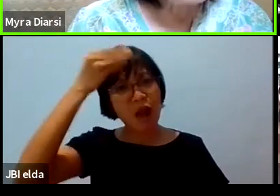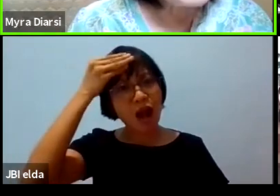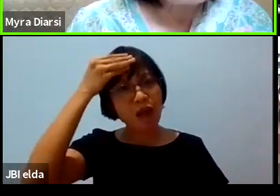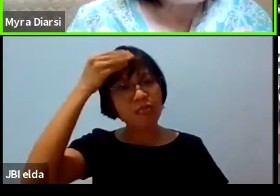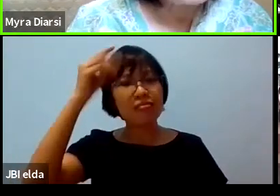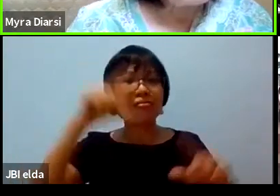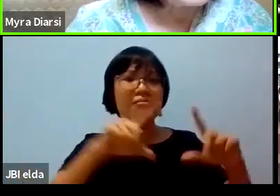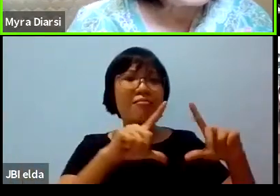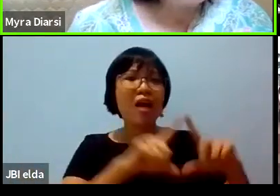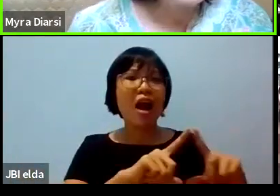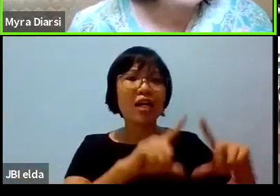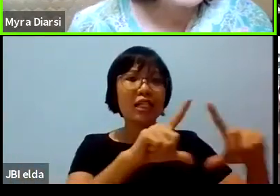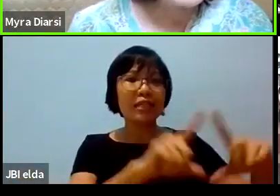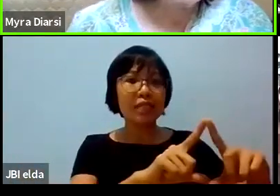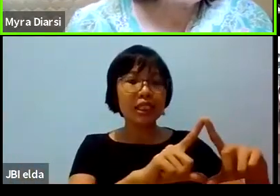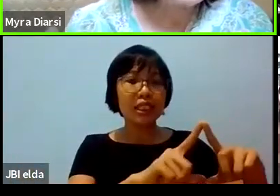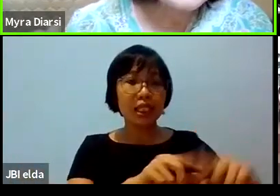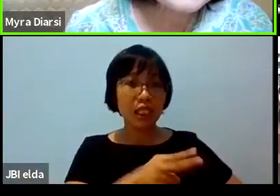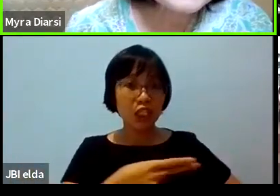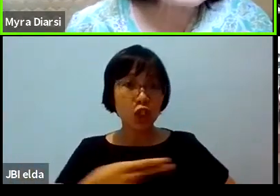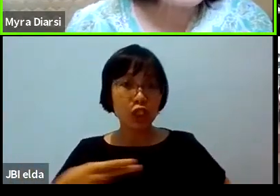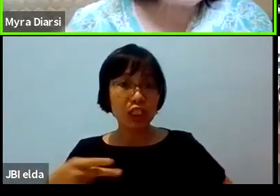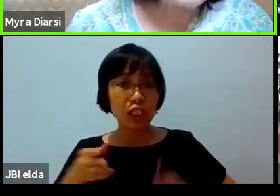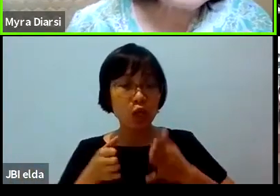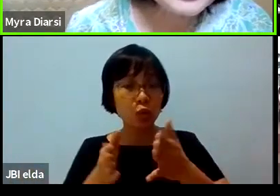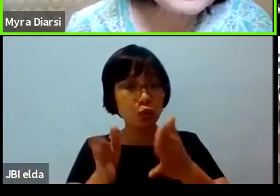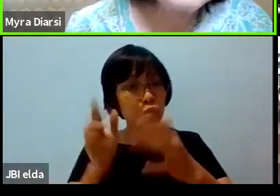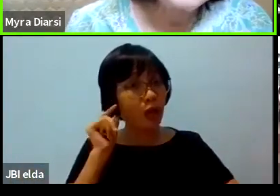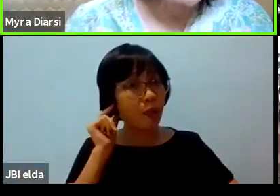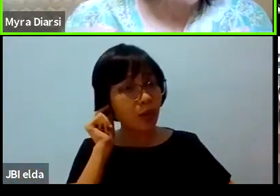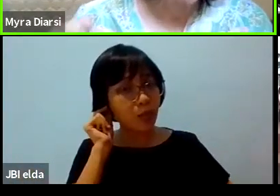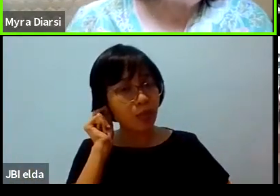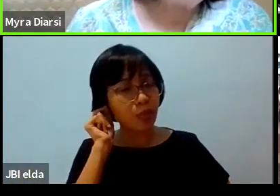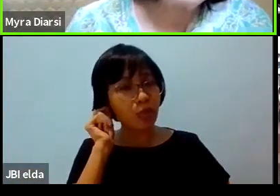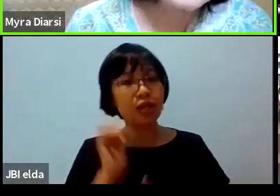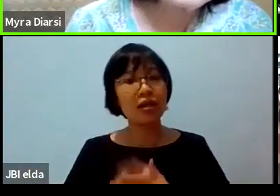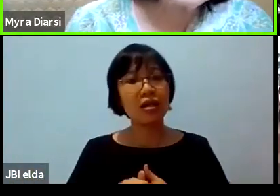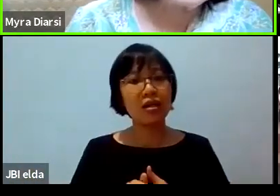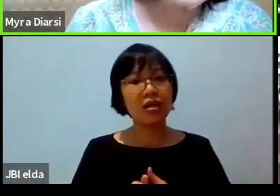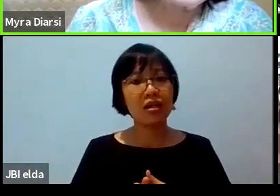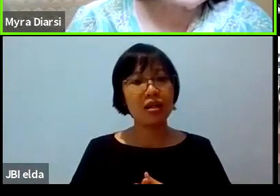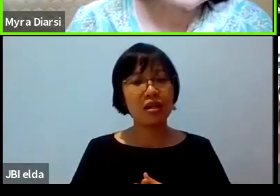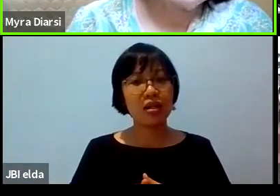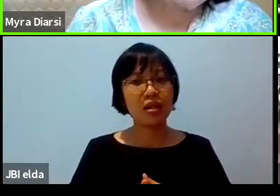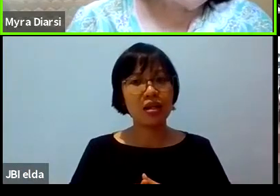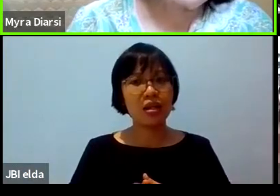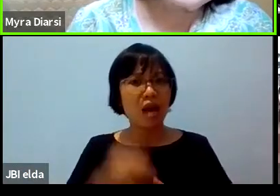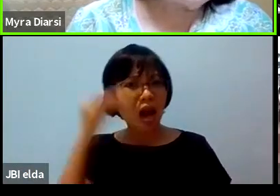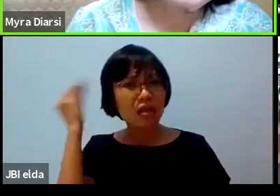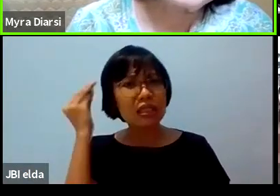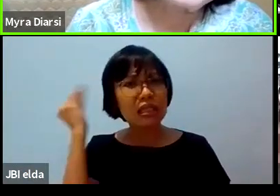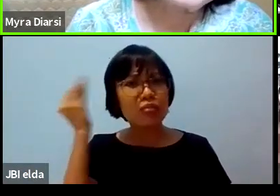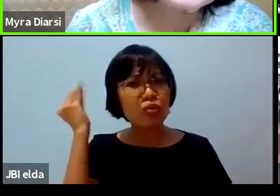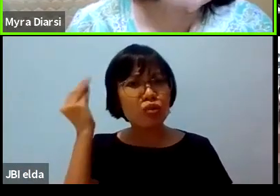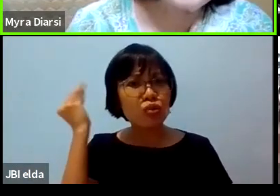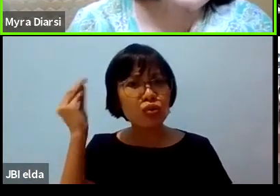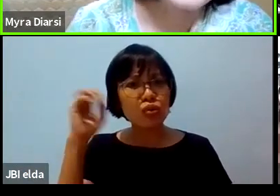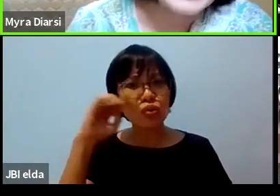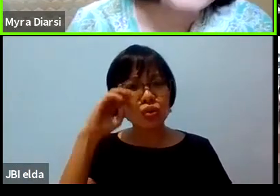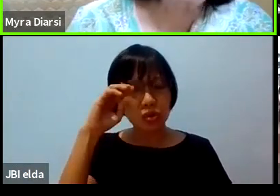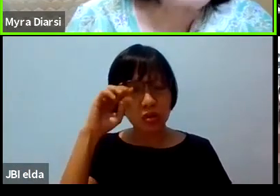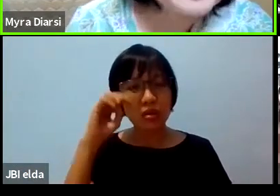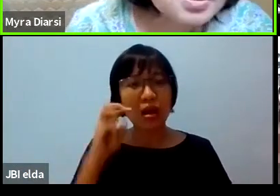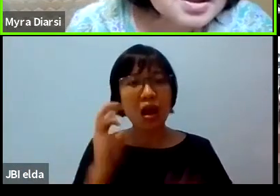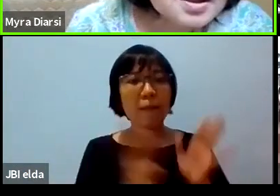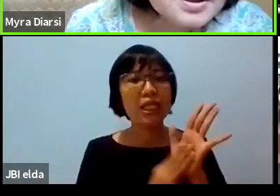perempuan, juga pada lembaga-lembaga lain, sangat overwhelmed dan disibukkan dengan hal-hal yang sifatnya administrasi